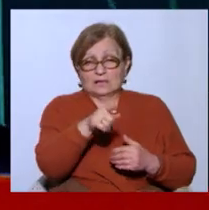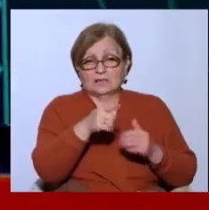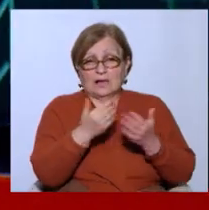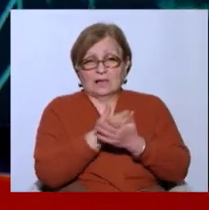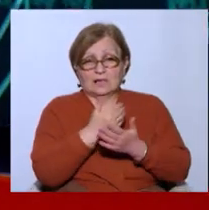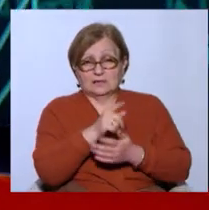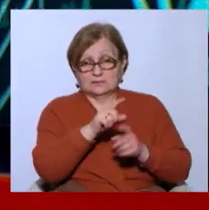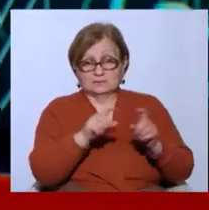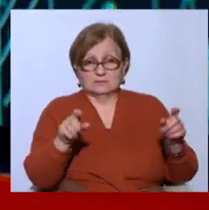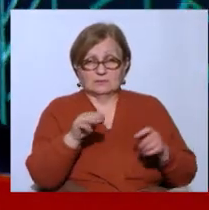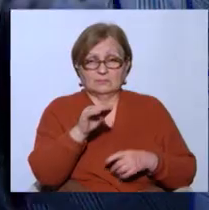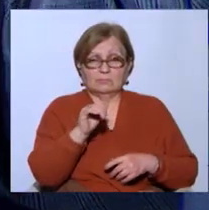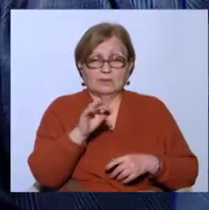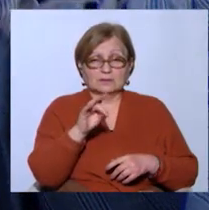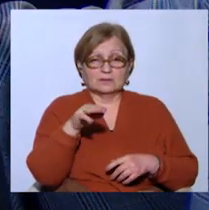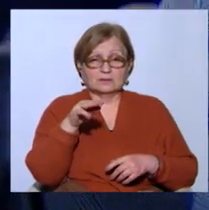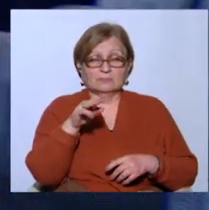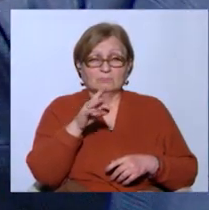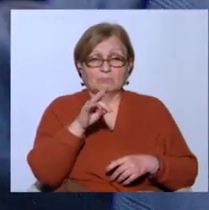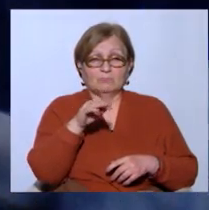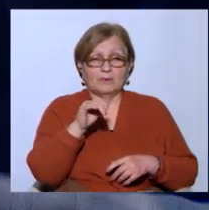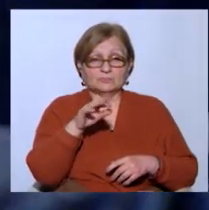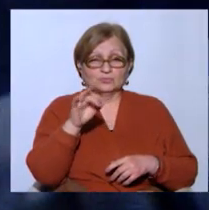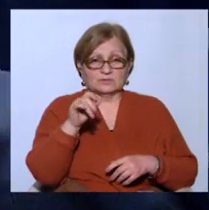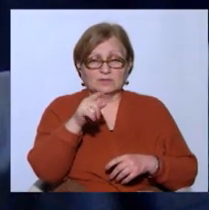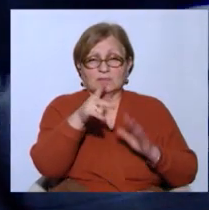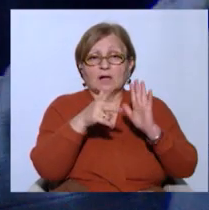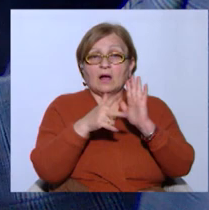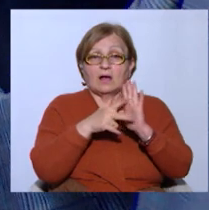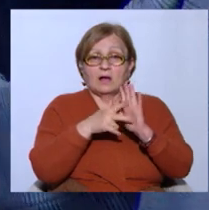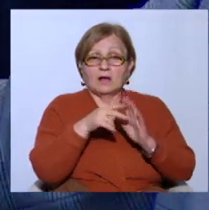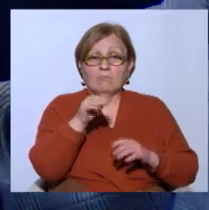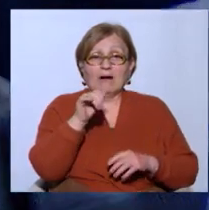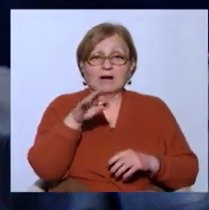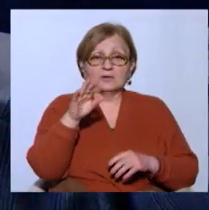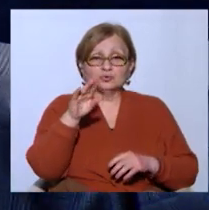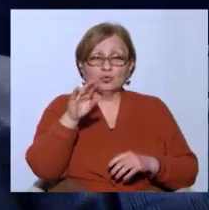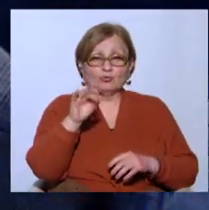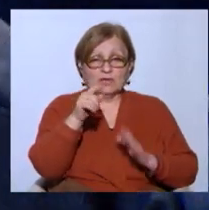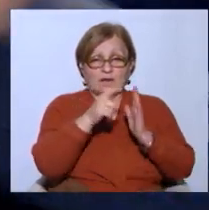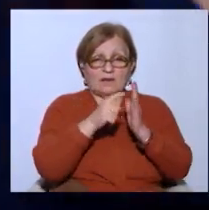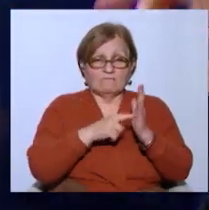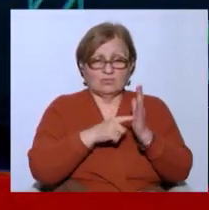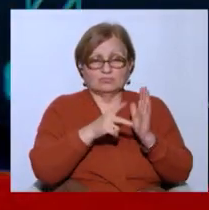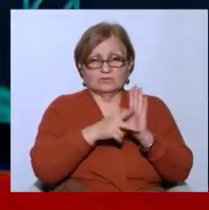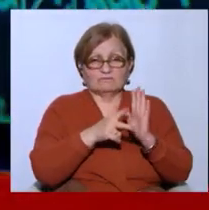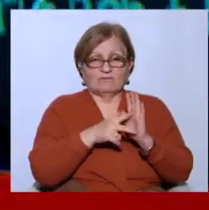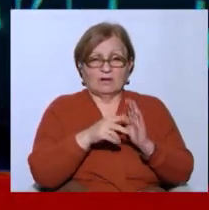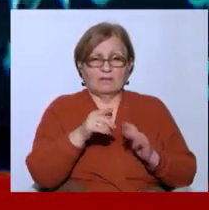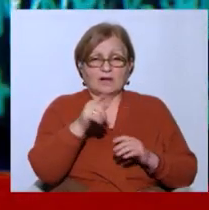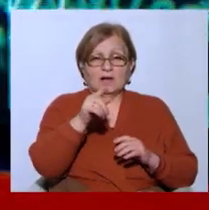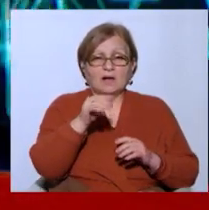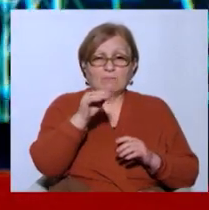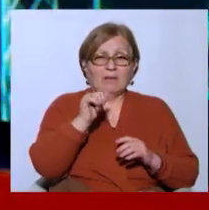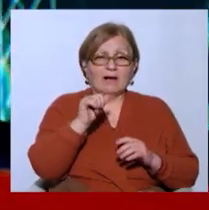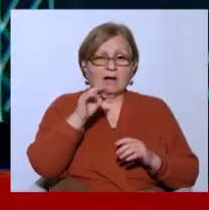რაღაც აი მარტივი ამოცანები გავაკეთოთ სიტყვაზე 8 ფაქტორიალი, რო გავყოთ 6-ის ფაქტორიალზე. რა გამოვა? 8